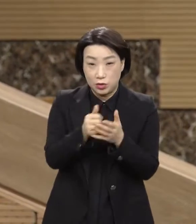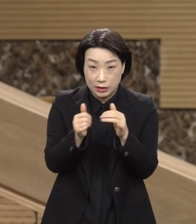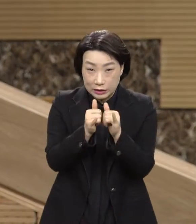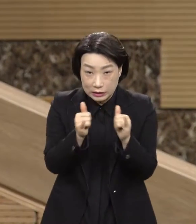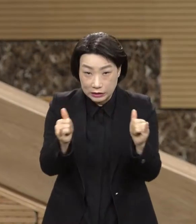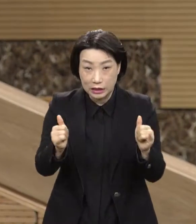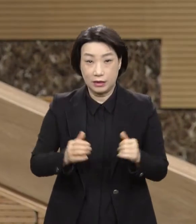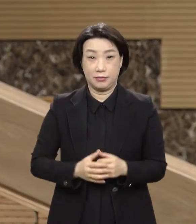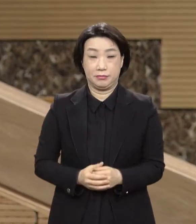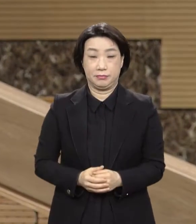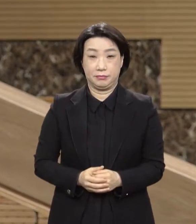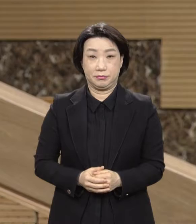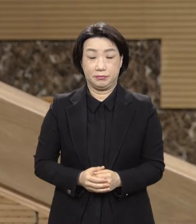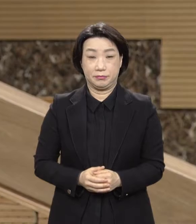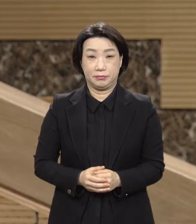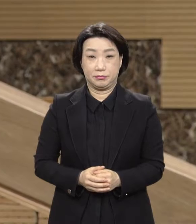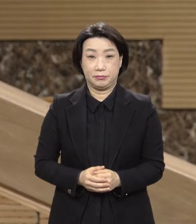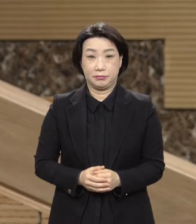죄인이야.